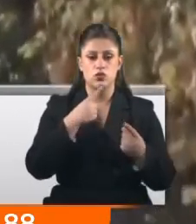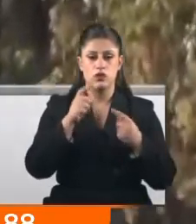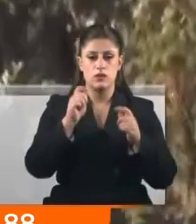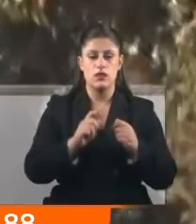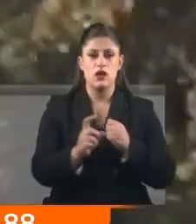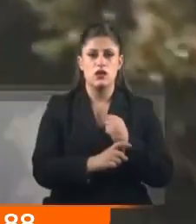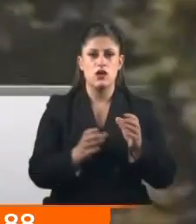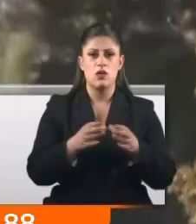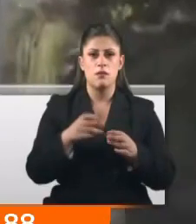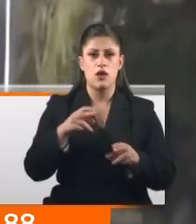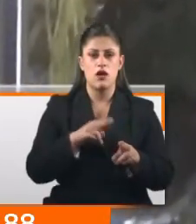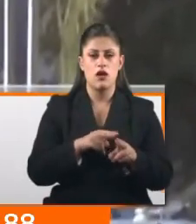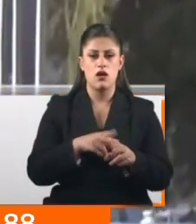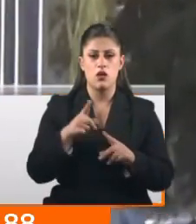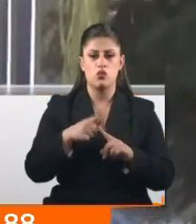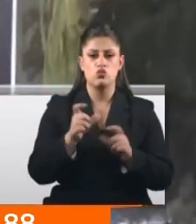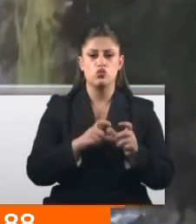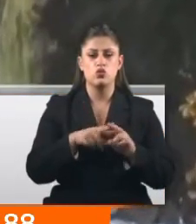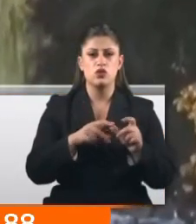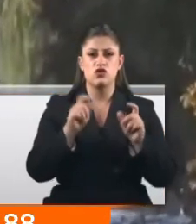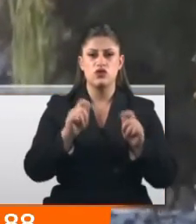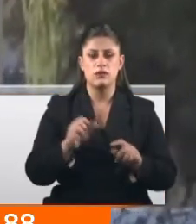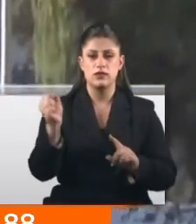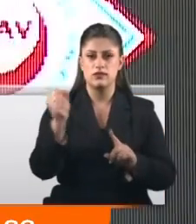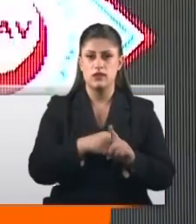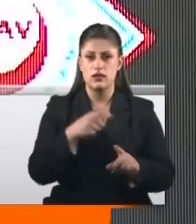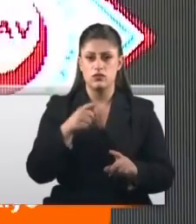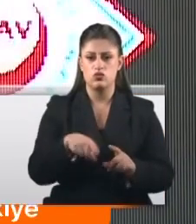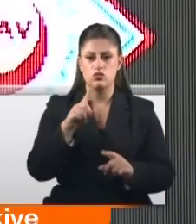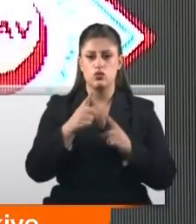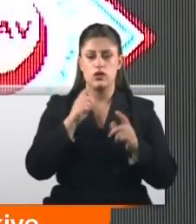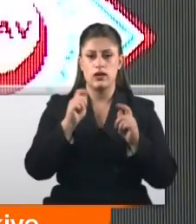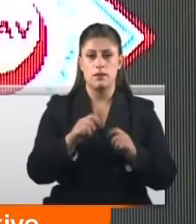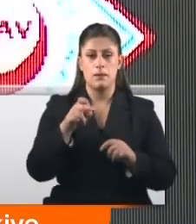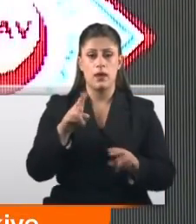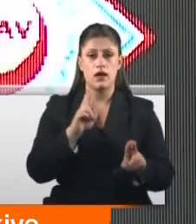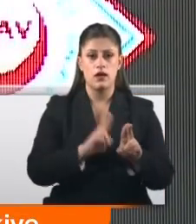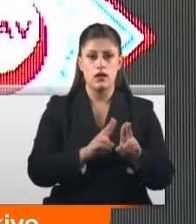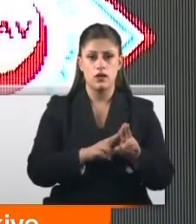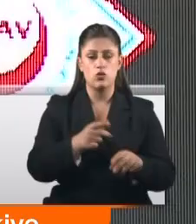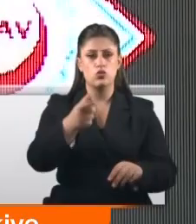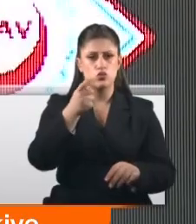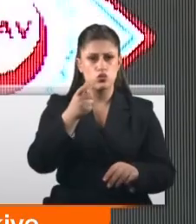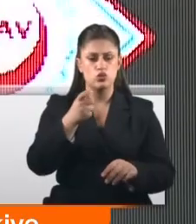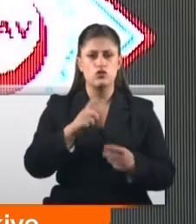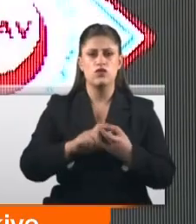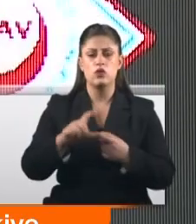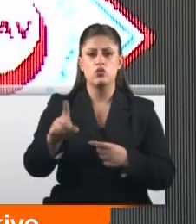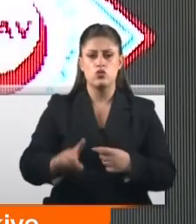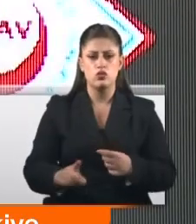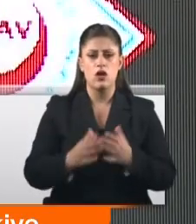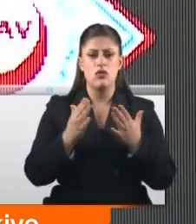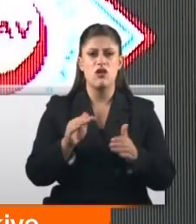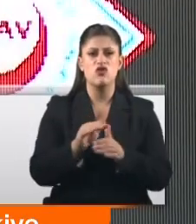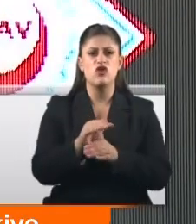örgütü PKK'nın TUSAŞ'a düzenlediği hain saldırı gündemindeydi. PKK, Türk'ün de Kürt'ün de hatta